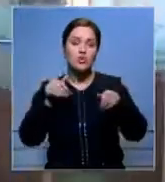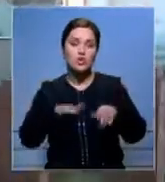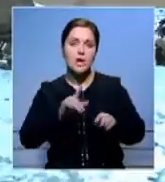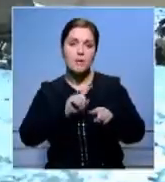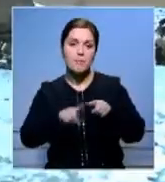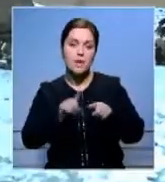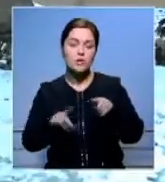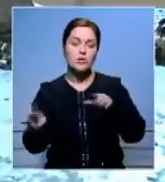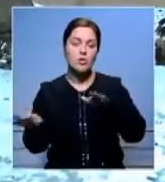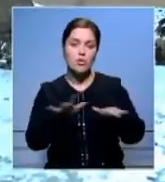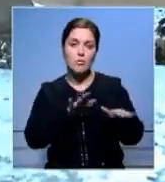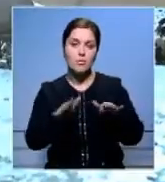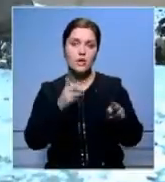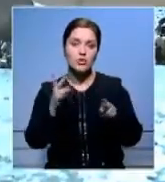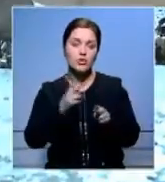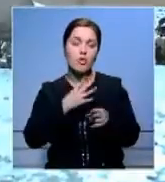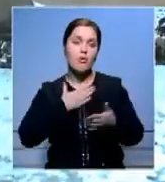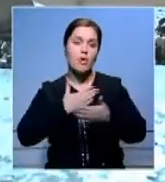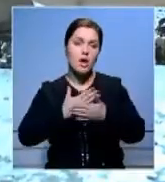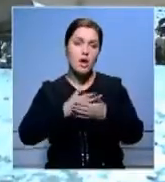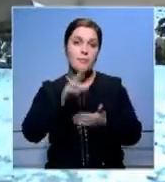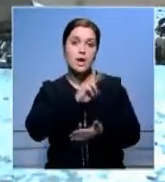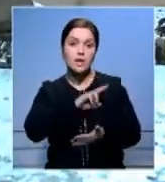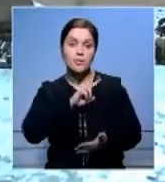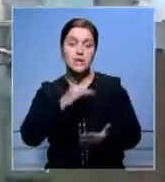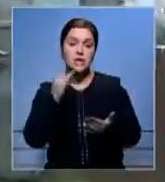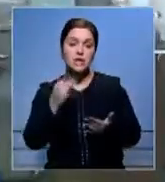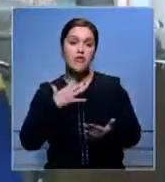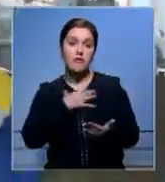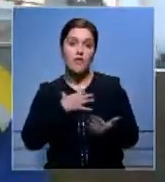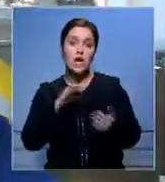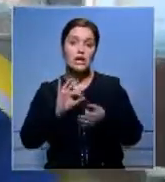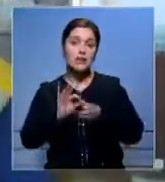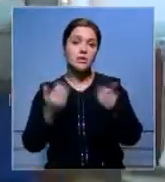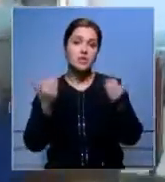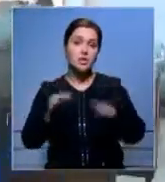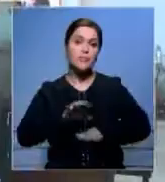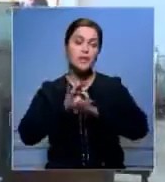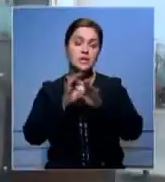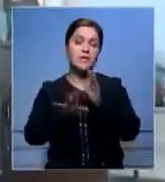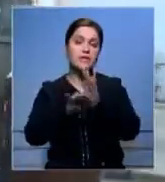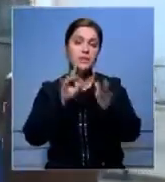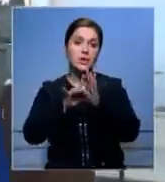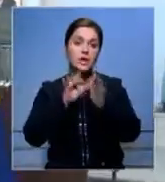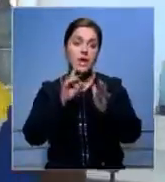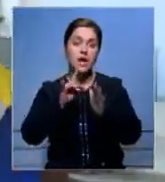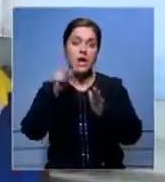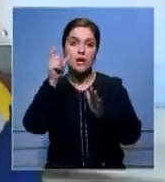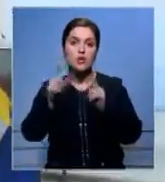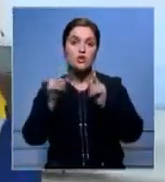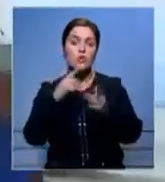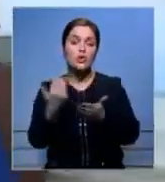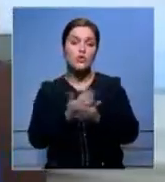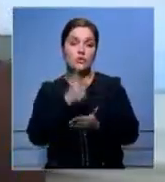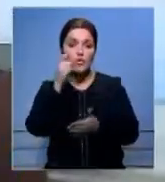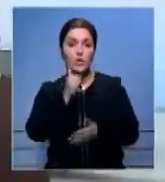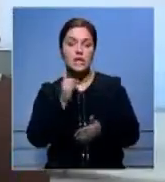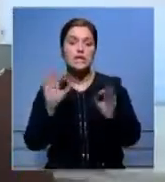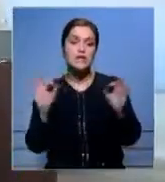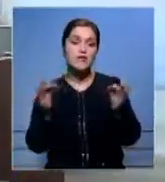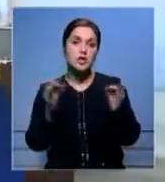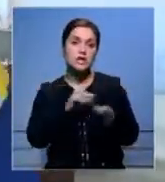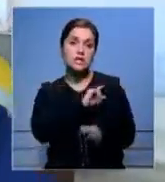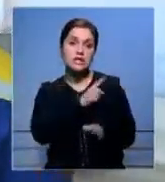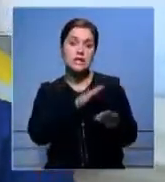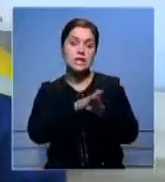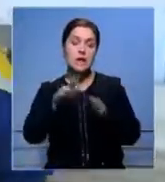действиям, не отвлекаясь ни на что. Поэтому очень важно именно сейчас провести выборы депутатов, чтобы новые люди, свежие силы реализовали план нации,